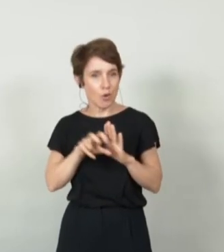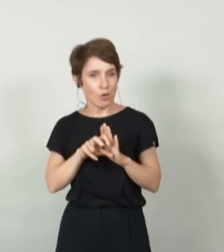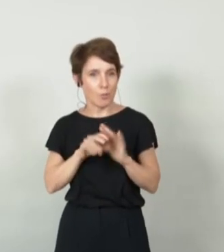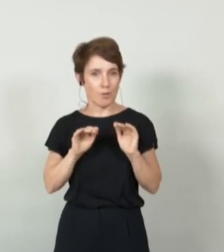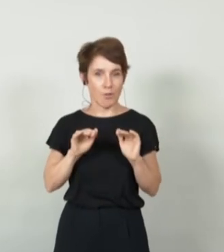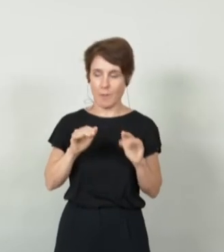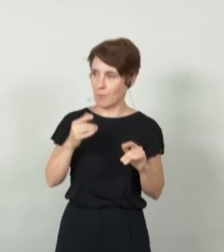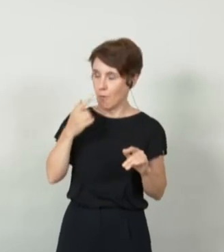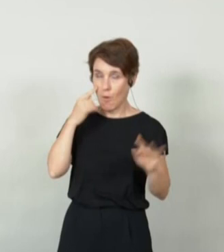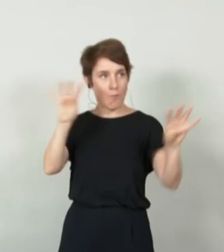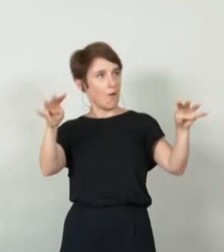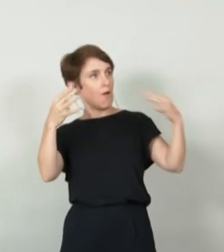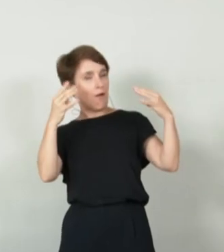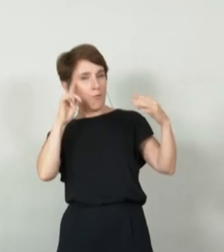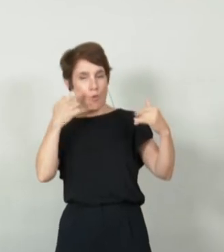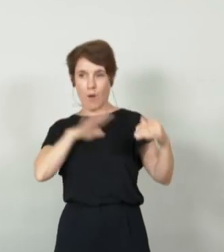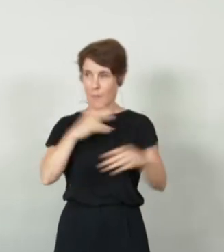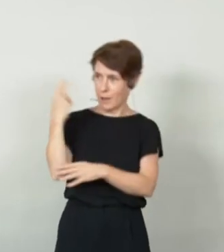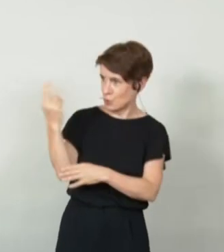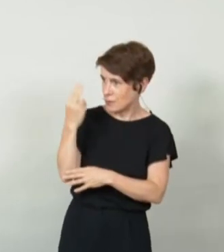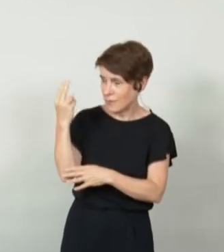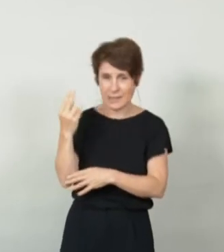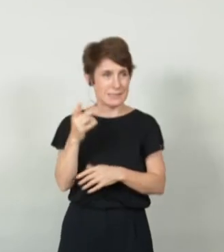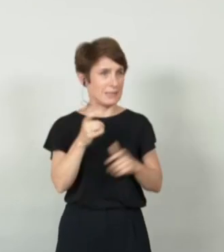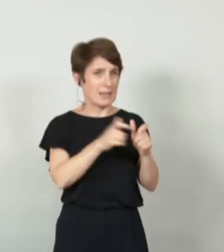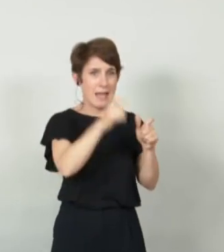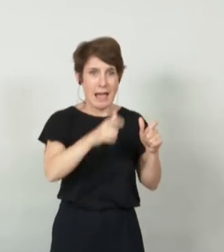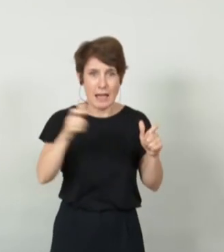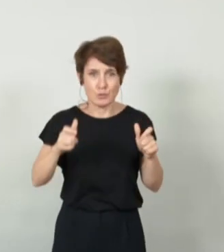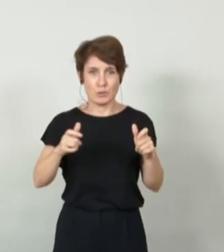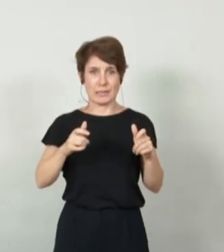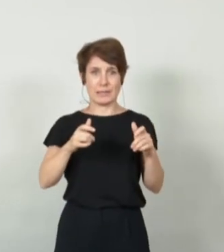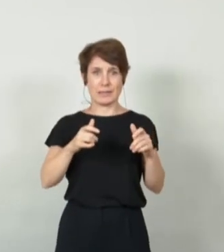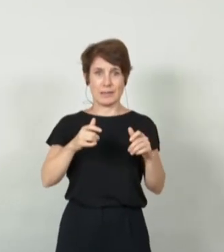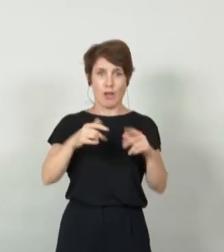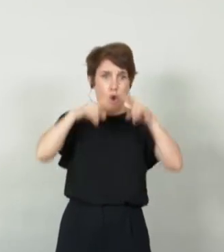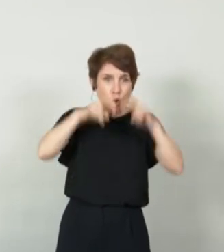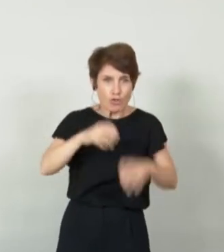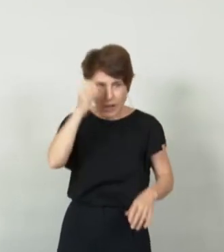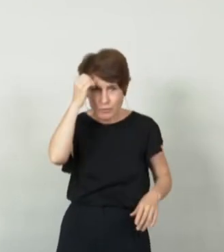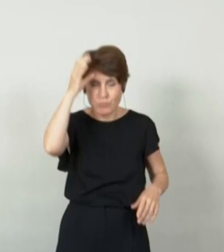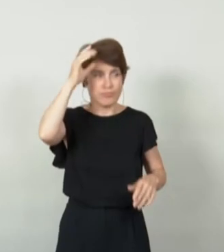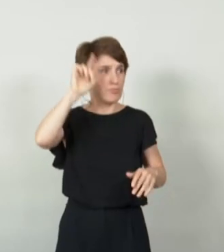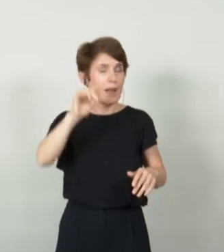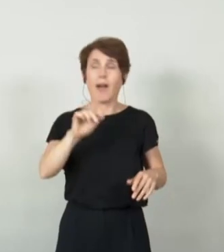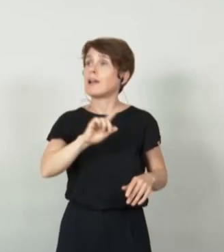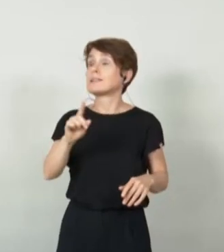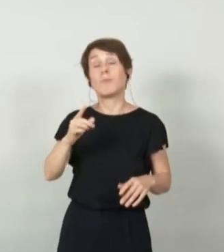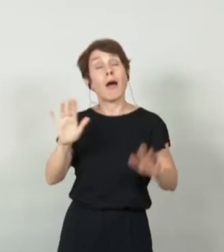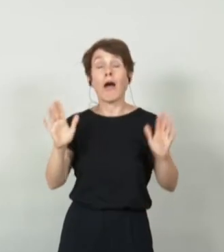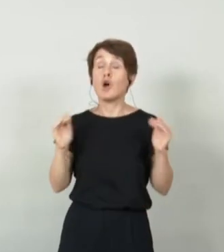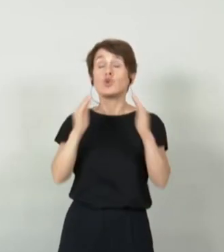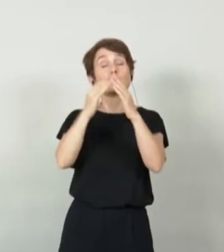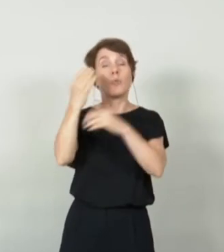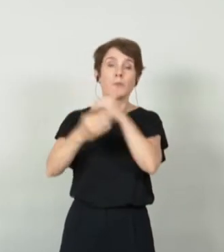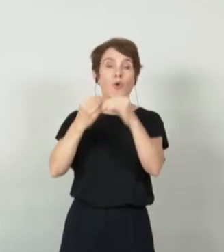c'est sa recherche et son université c'est son industrie c'est pas le Sommet mondial de la démocratie participative dont